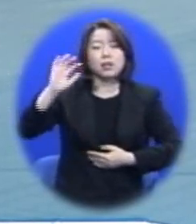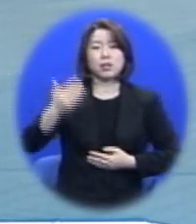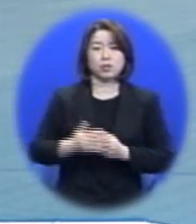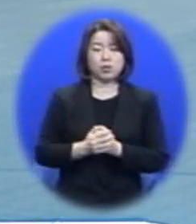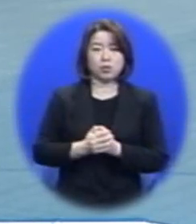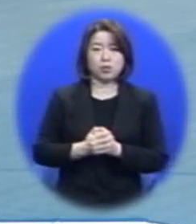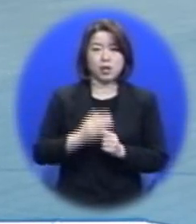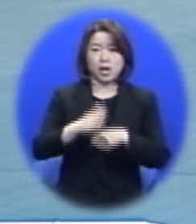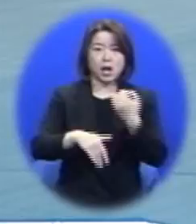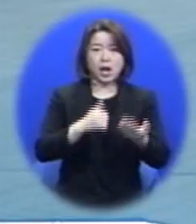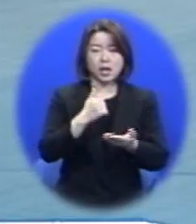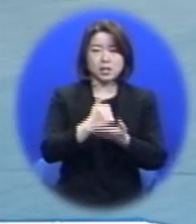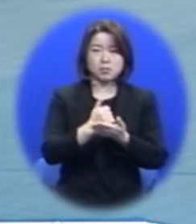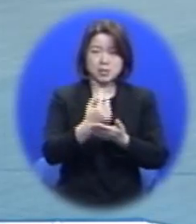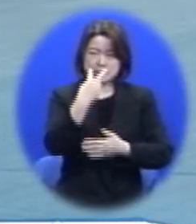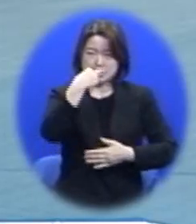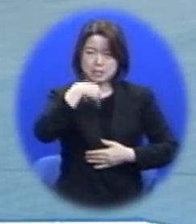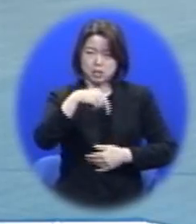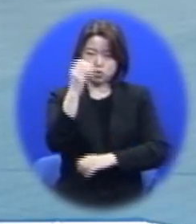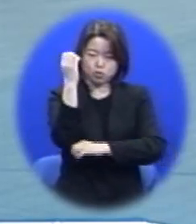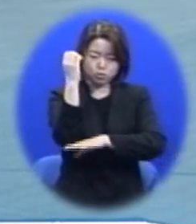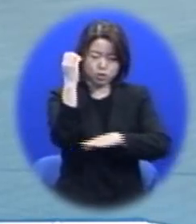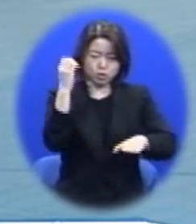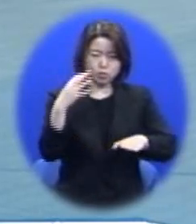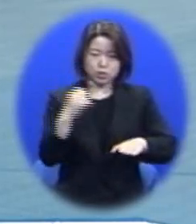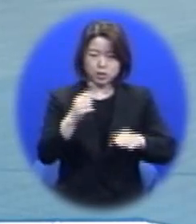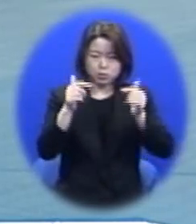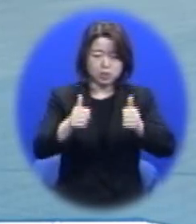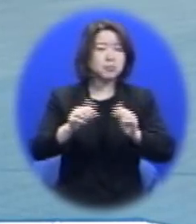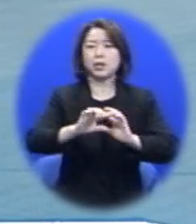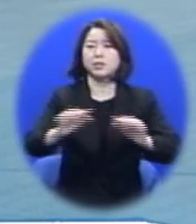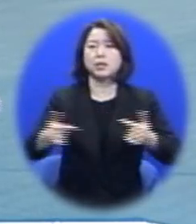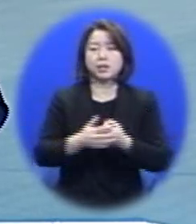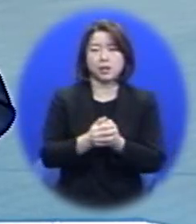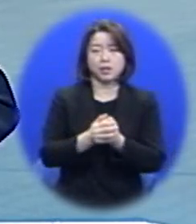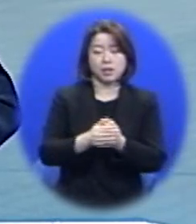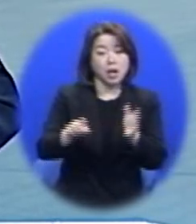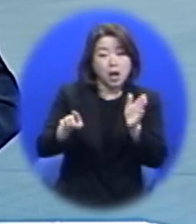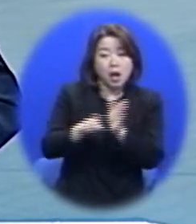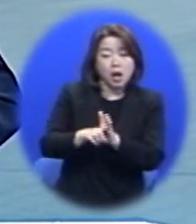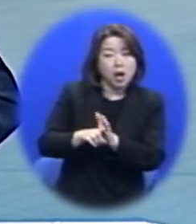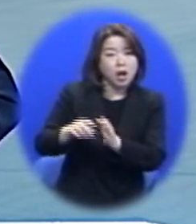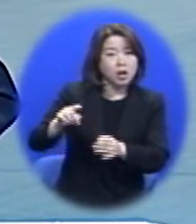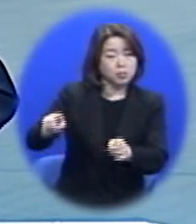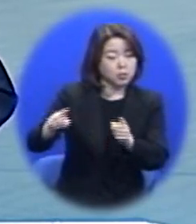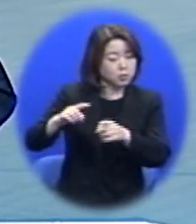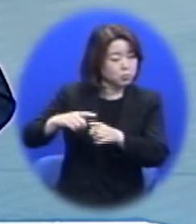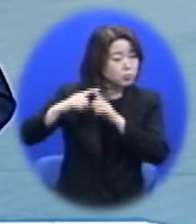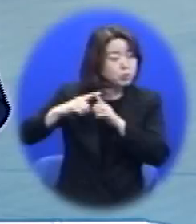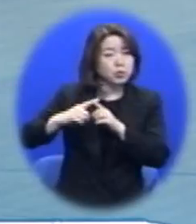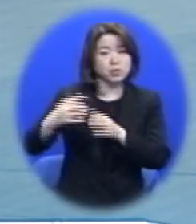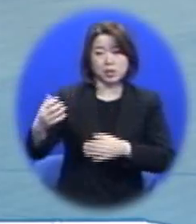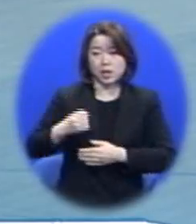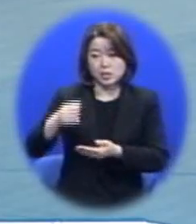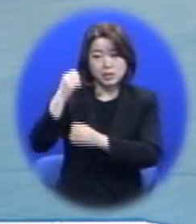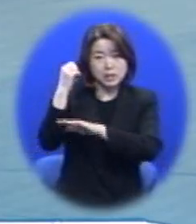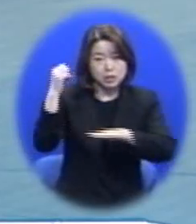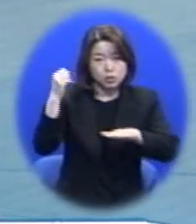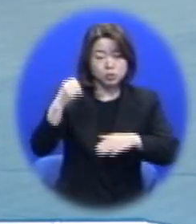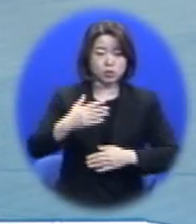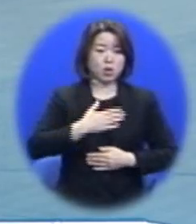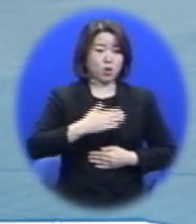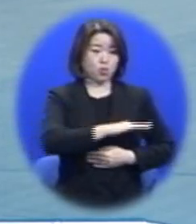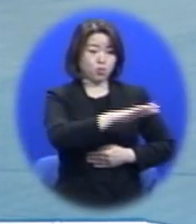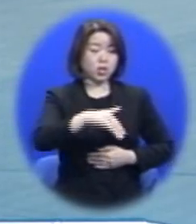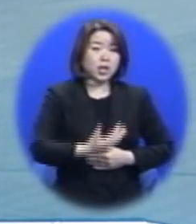가지고 심판하는 하나님이 아니시지 않아요. 순교자에게 가지고 있는 기준이나 우리 자신에게 가진 기준이나